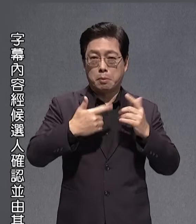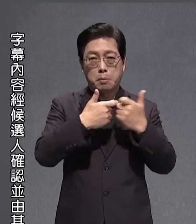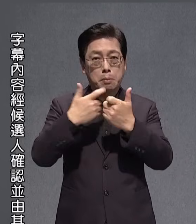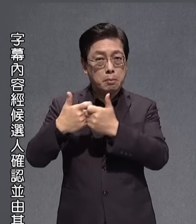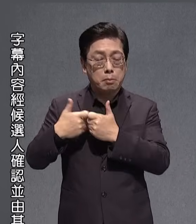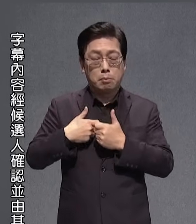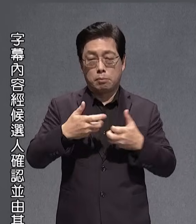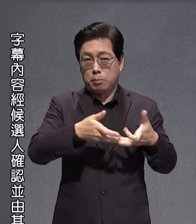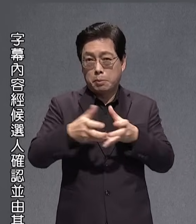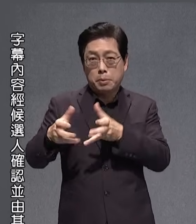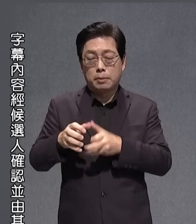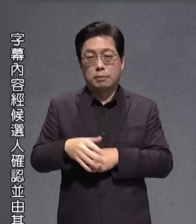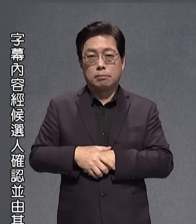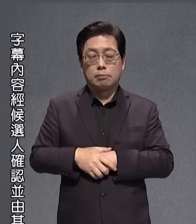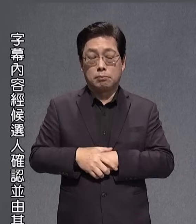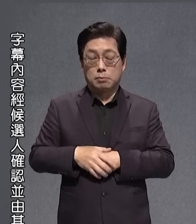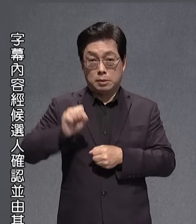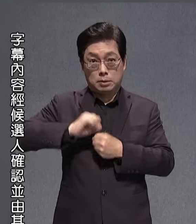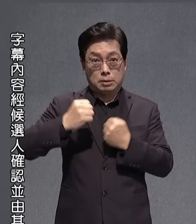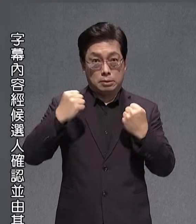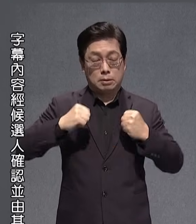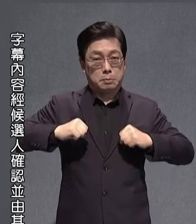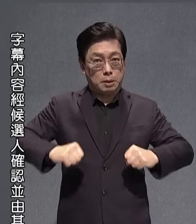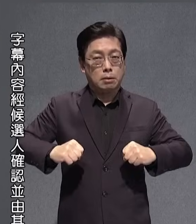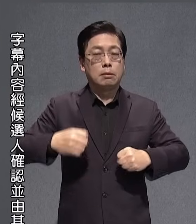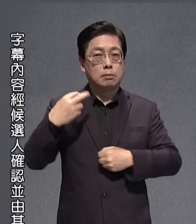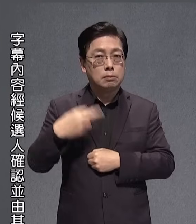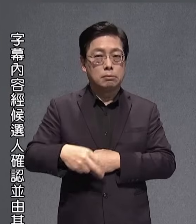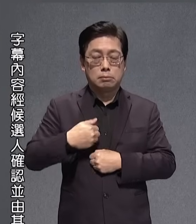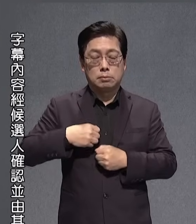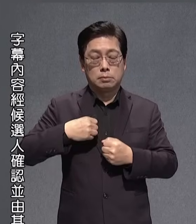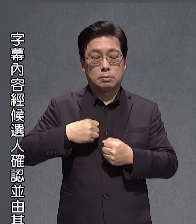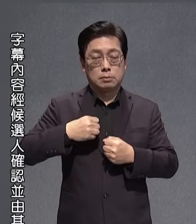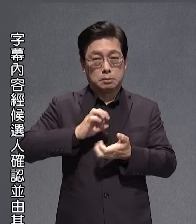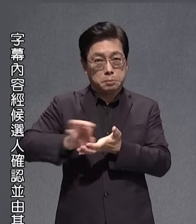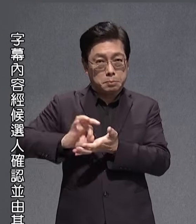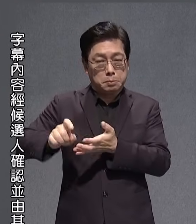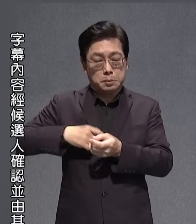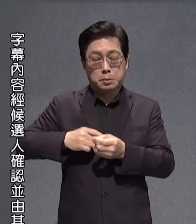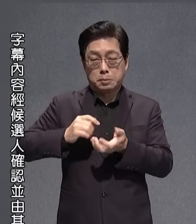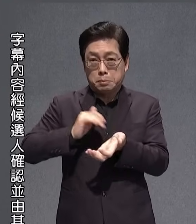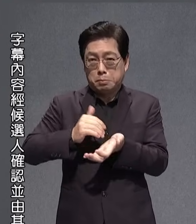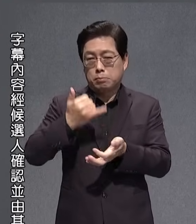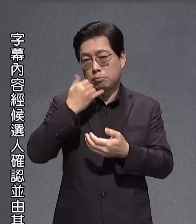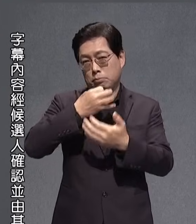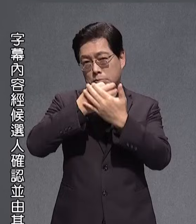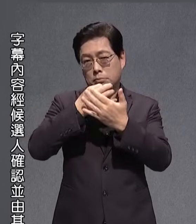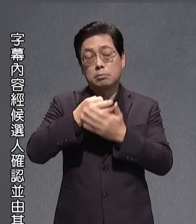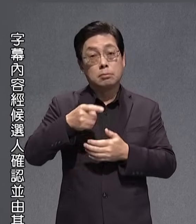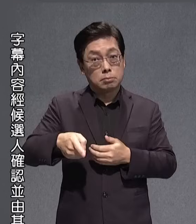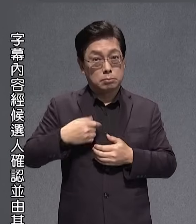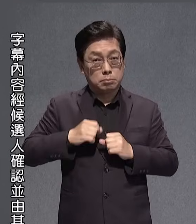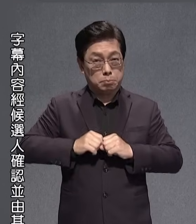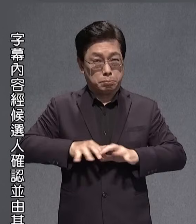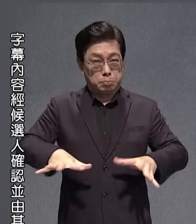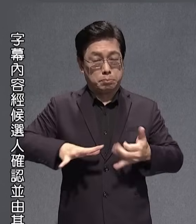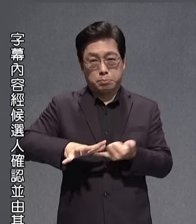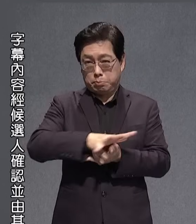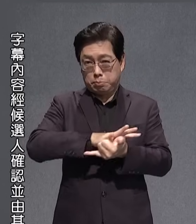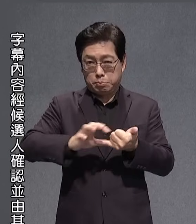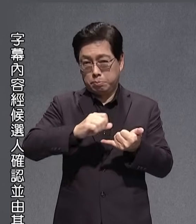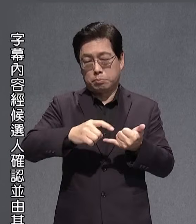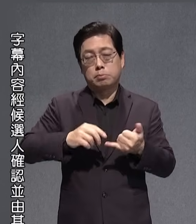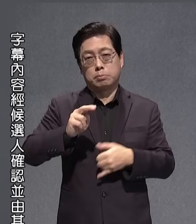模组，来强化健康并减少健保的支出。这个成功的经验可以推广到全国。